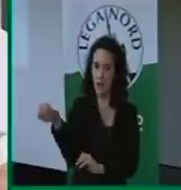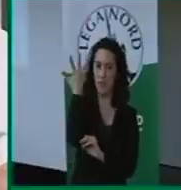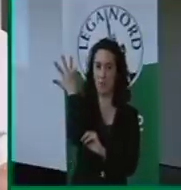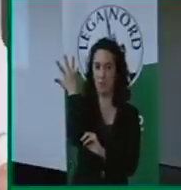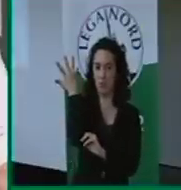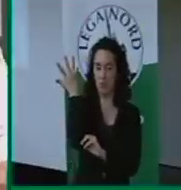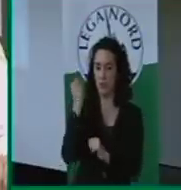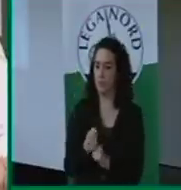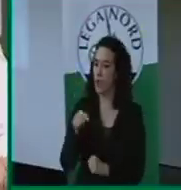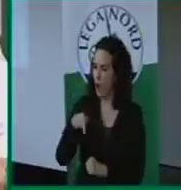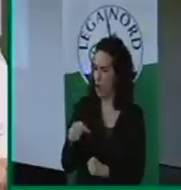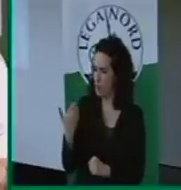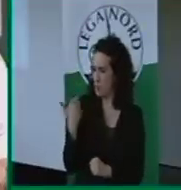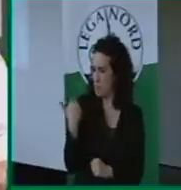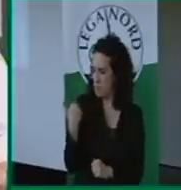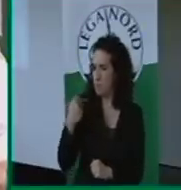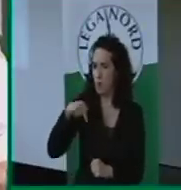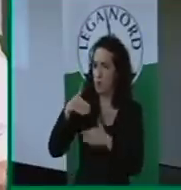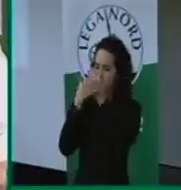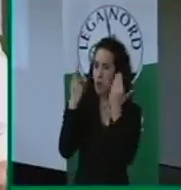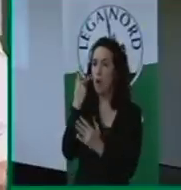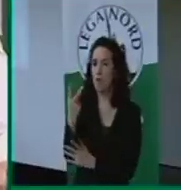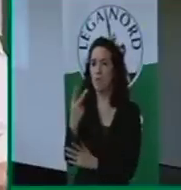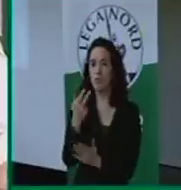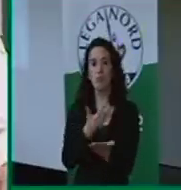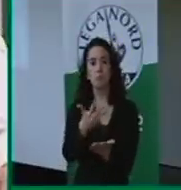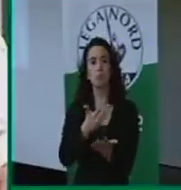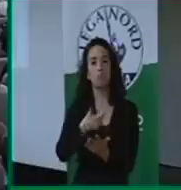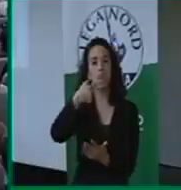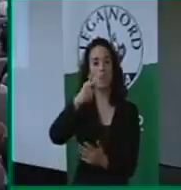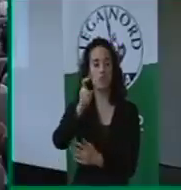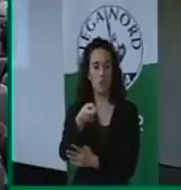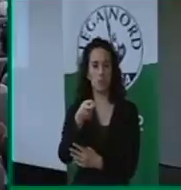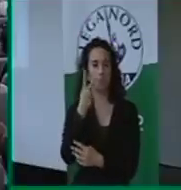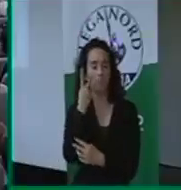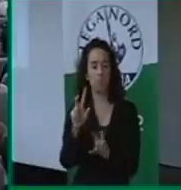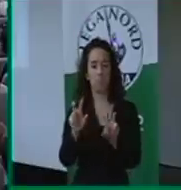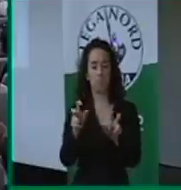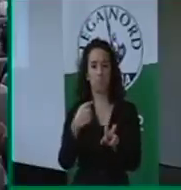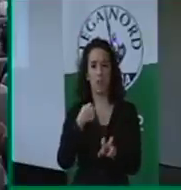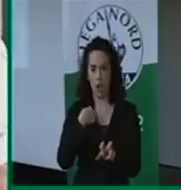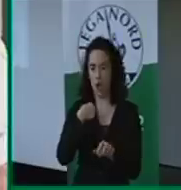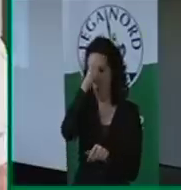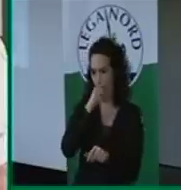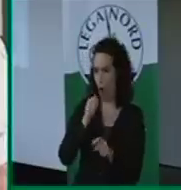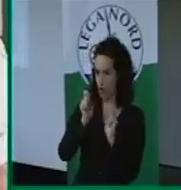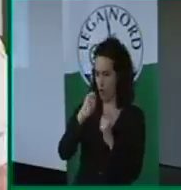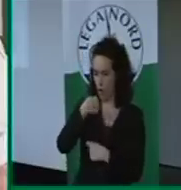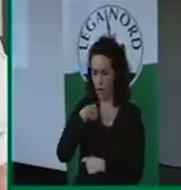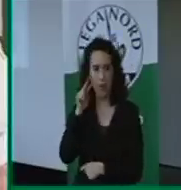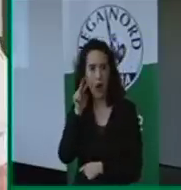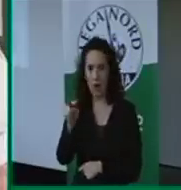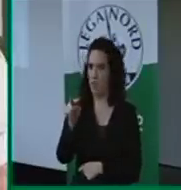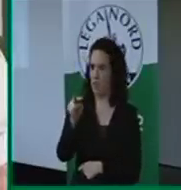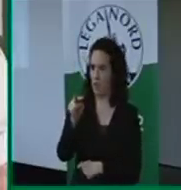i telegiornali e devo dire che mi sono vergognato da giornalista della grande